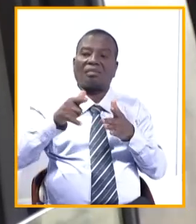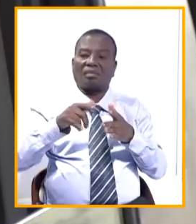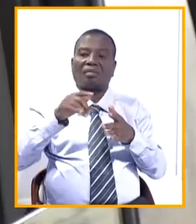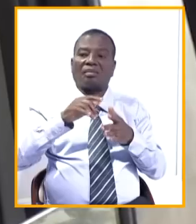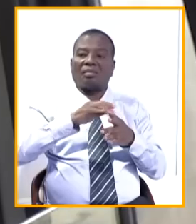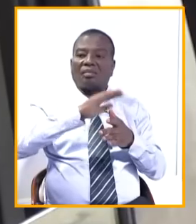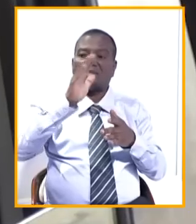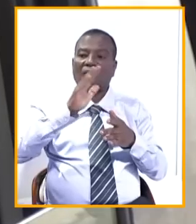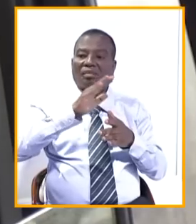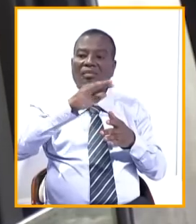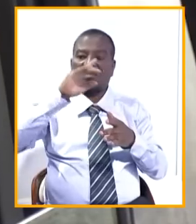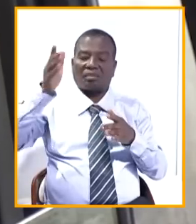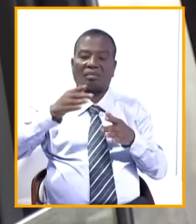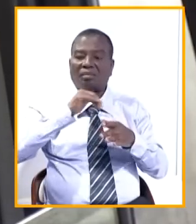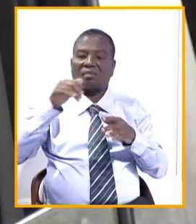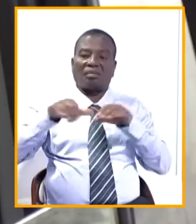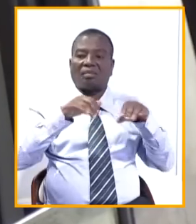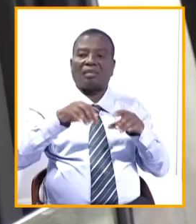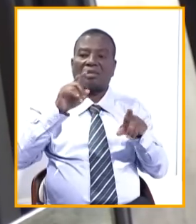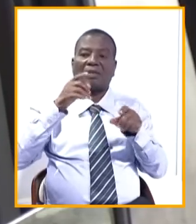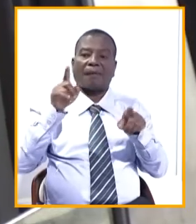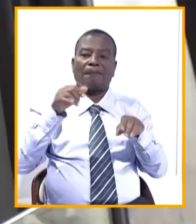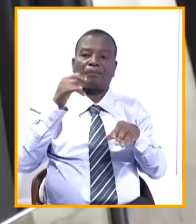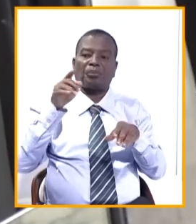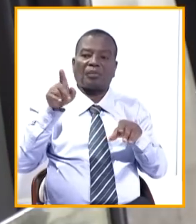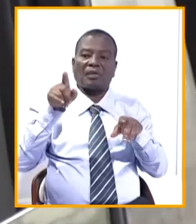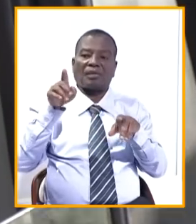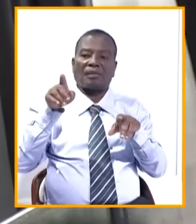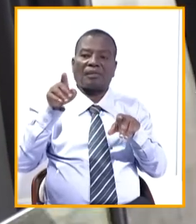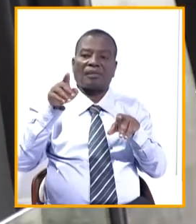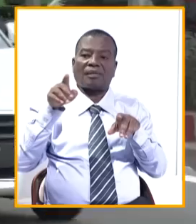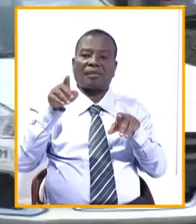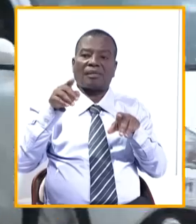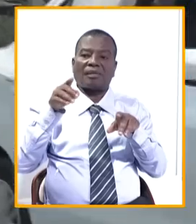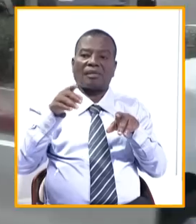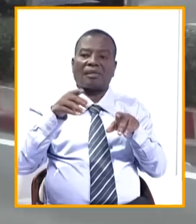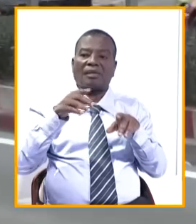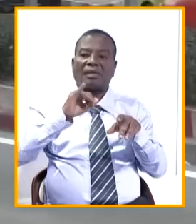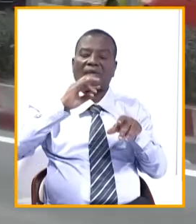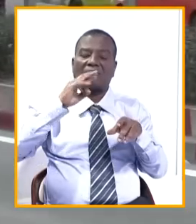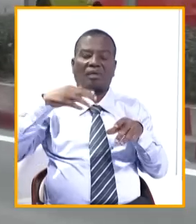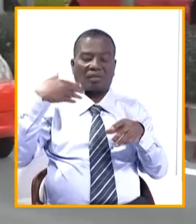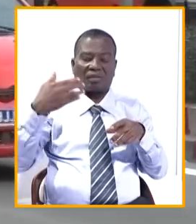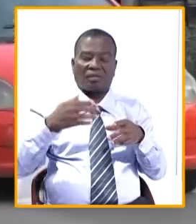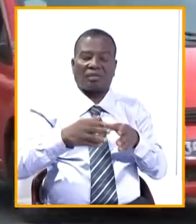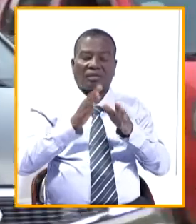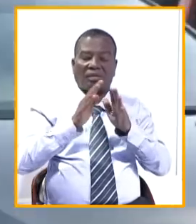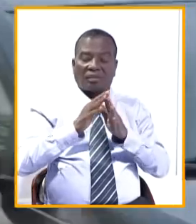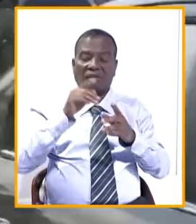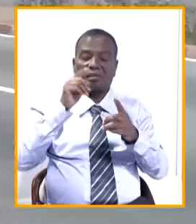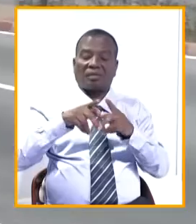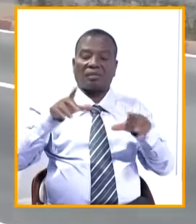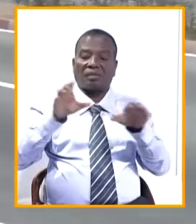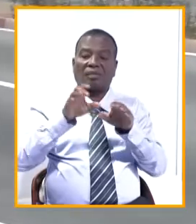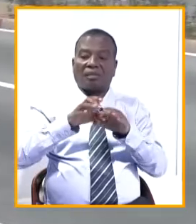faudrait pas que tu fasses. Mais si c'est grave, là, on peut t'enlever des points. Il sera alloué à chaque permis de conduire